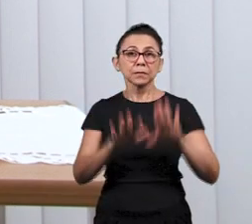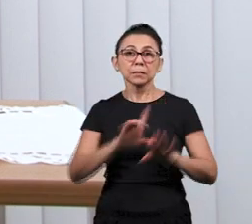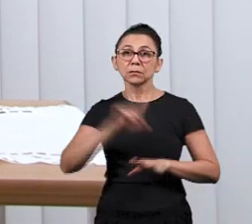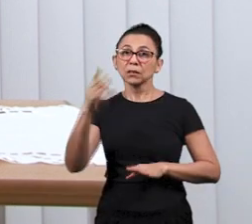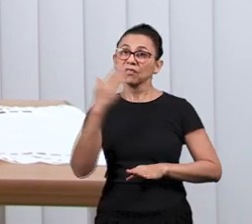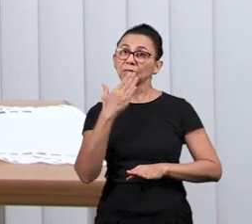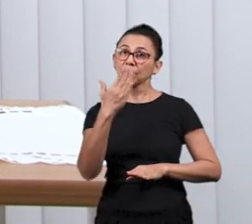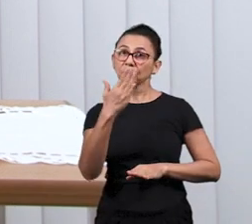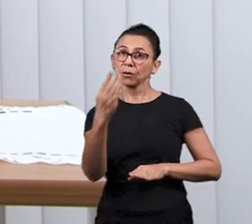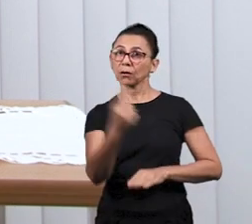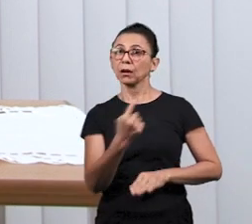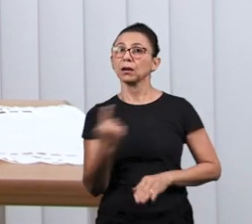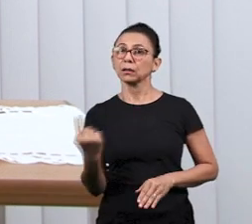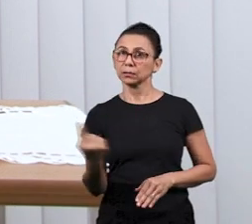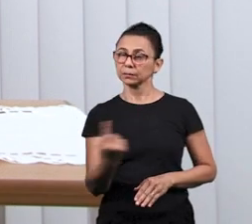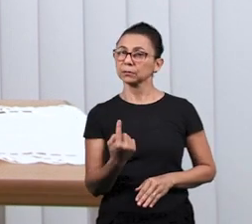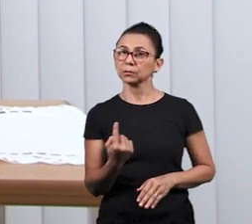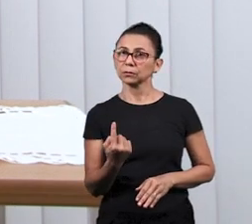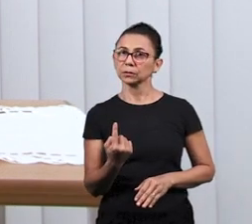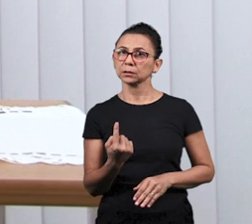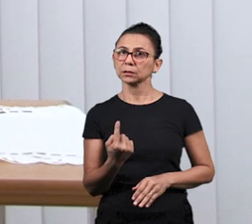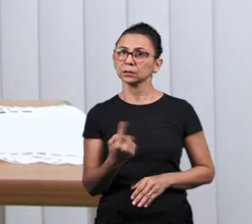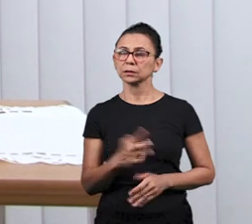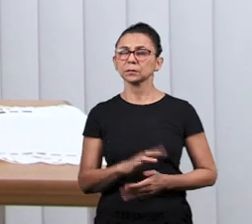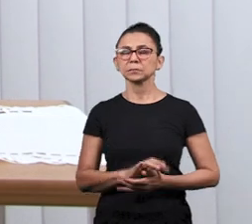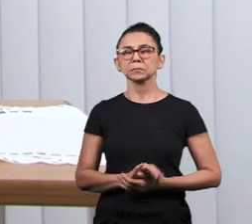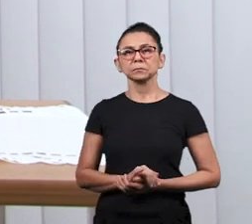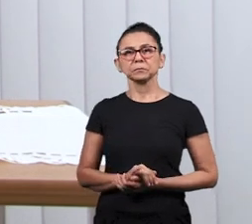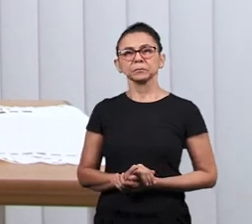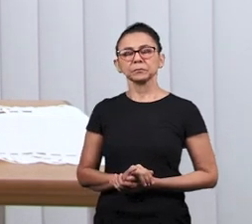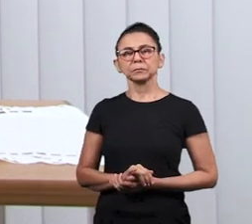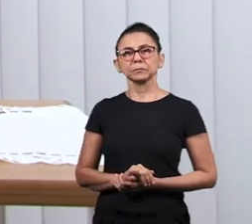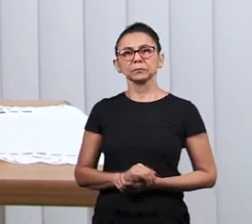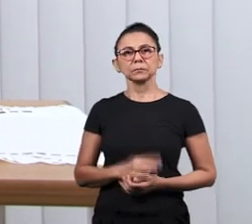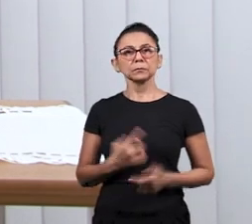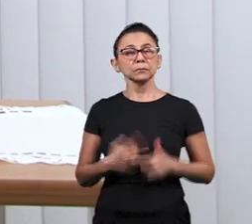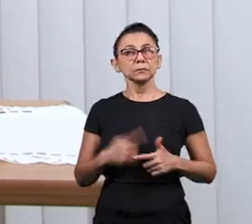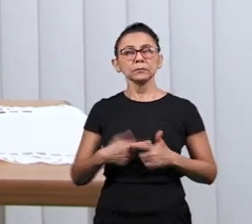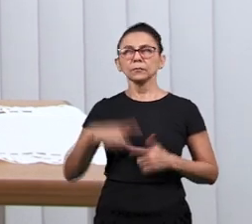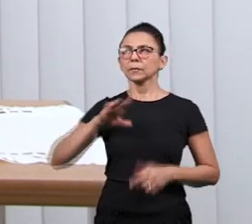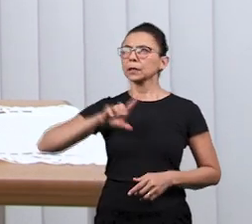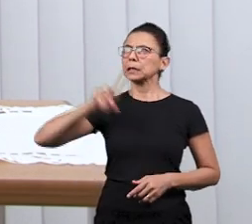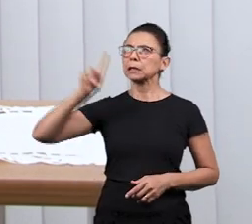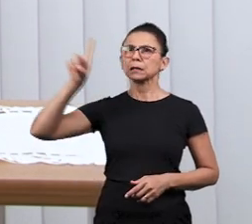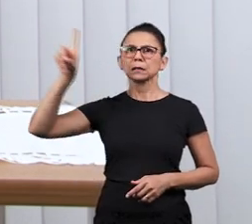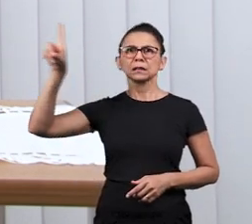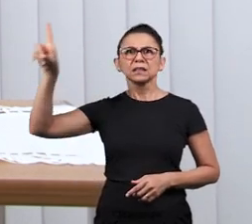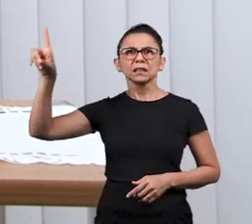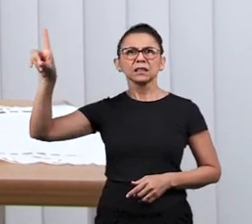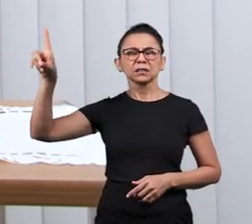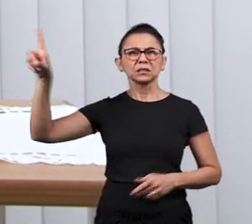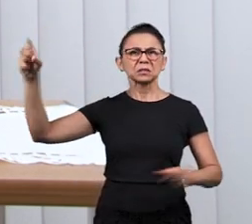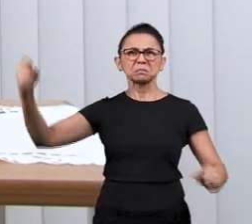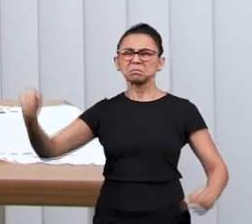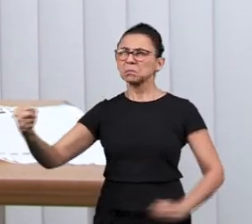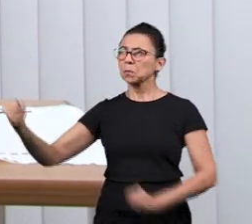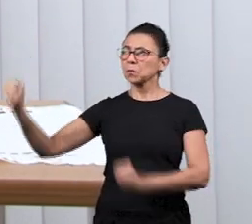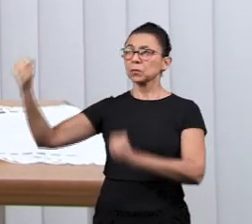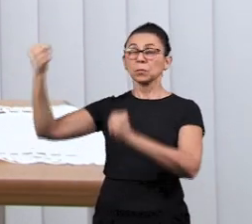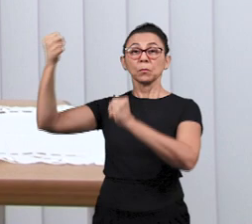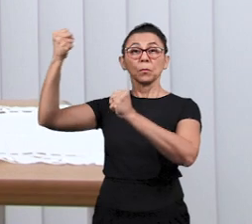для нас показать то, что Господь может сделать для нас, потому что Господь в